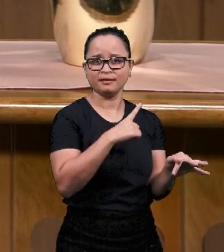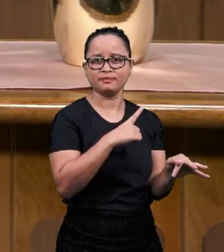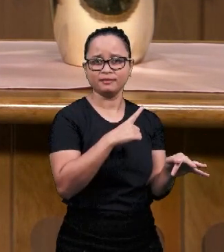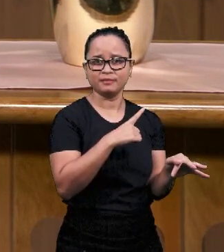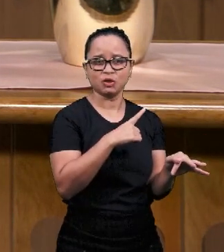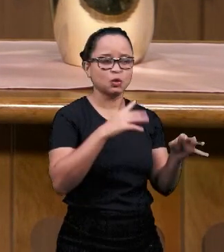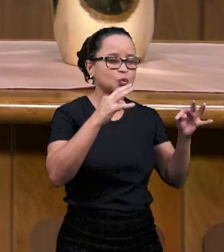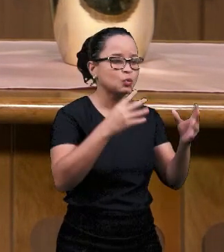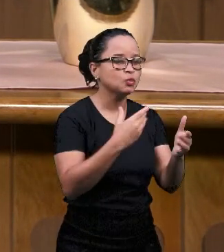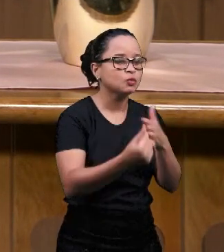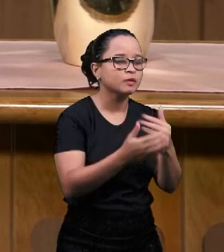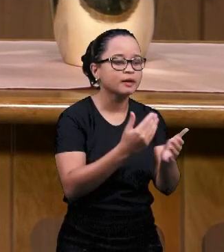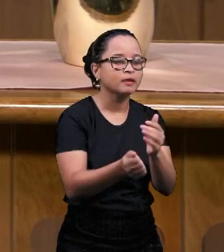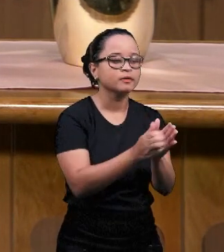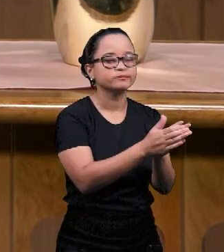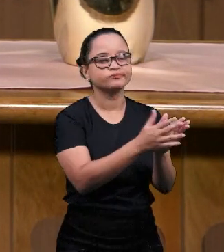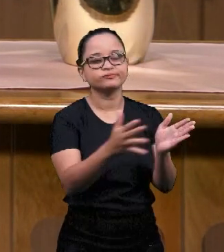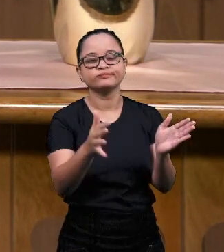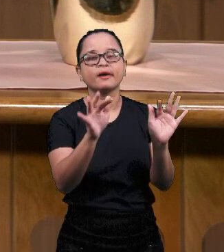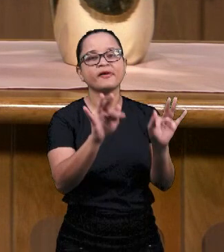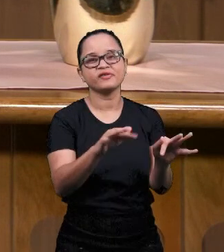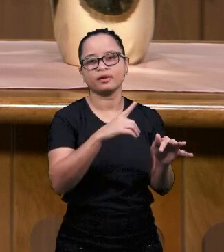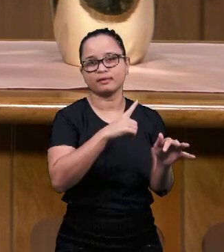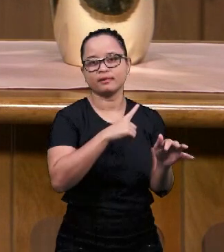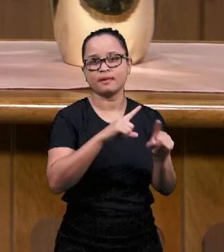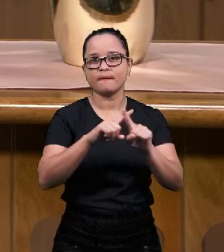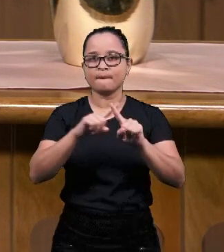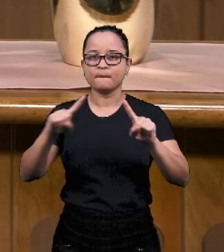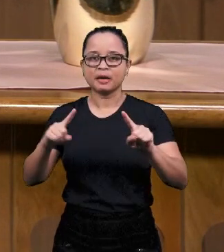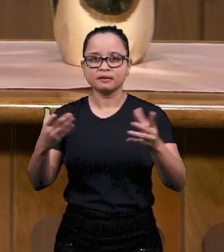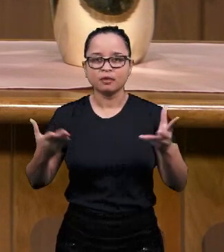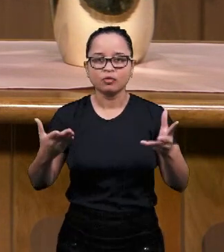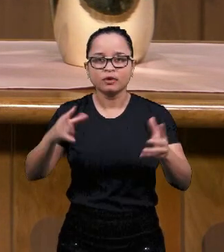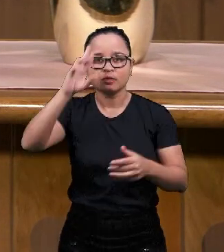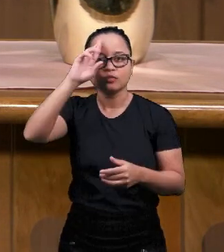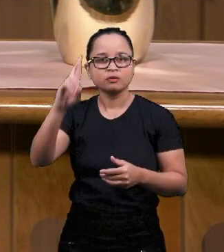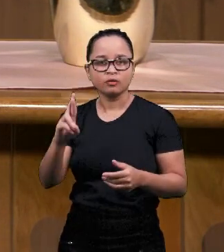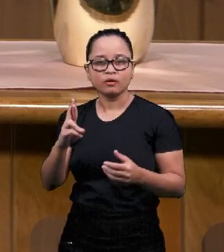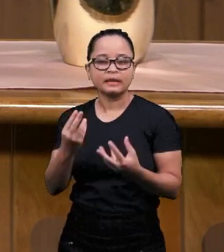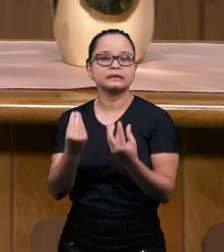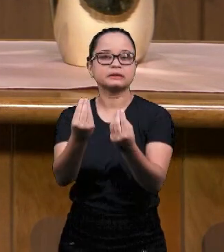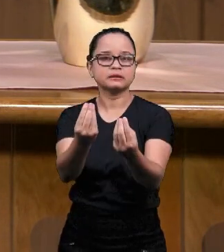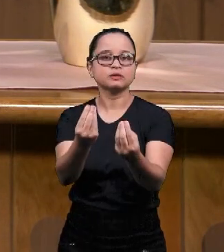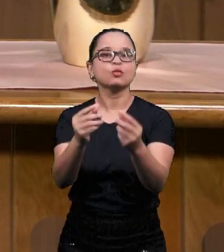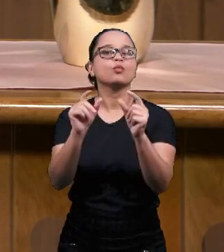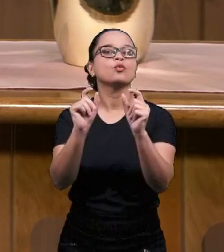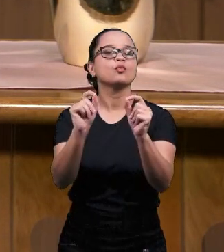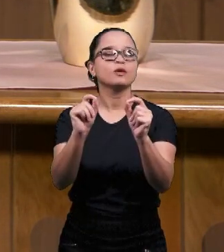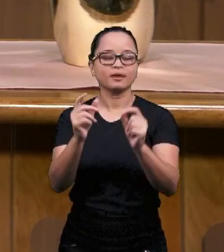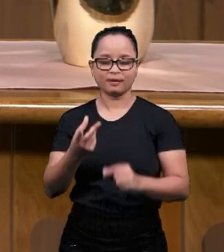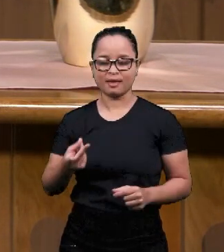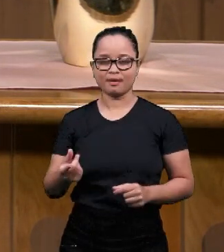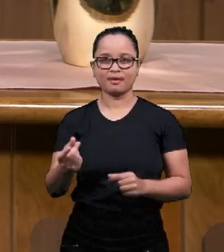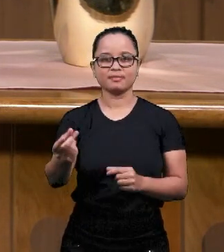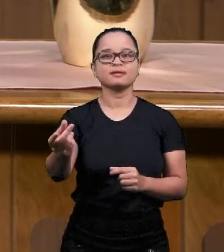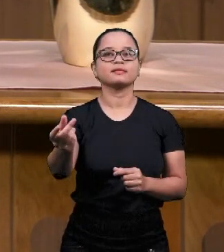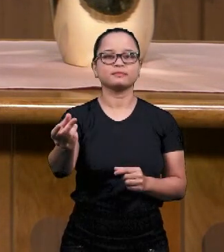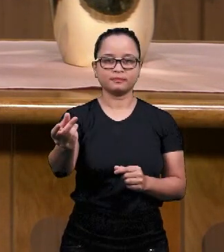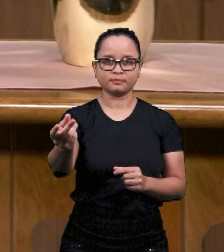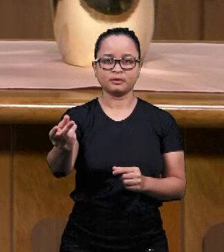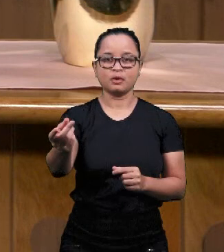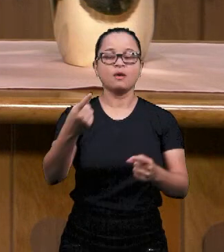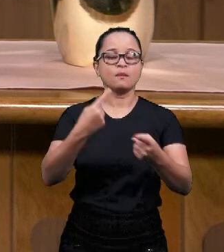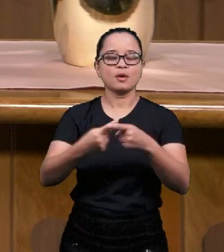проходящие. Все в этой жизни проходящее, но Господь предлагает тебе сейчас, в этот